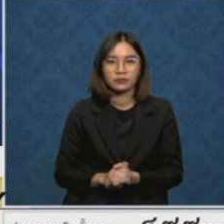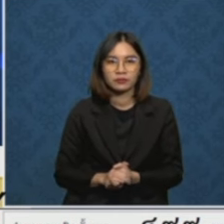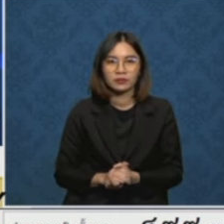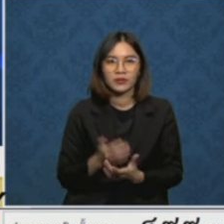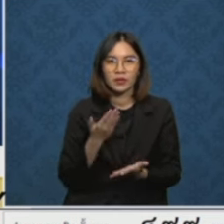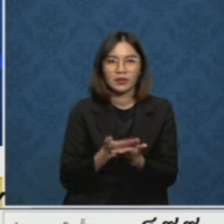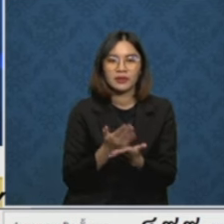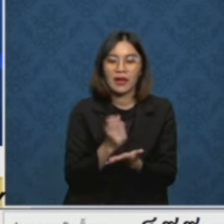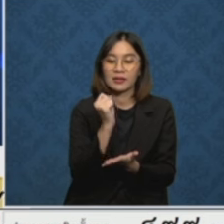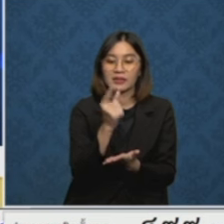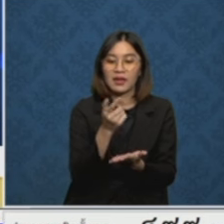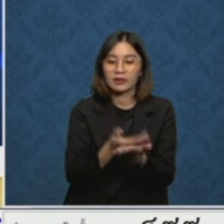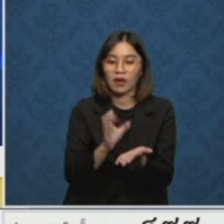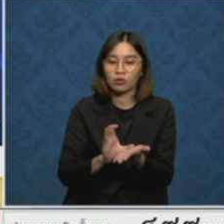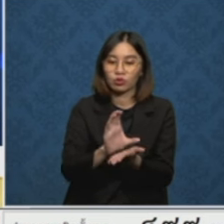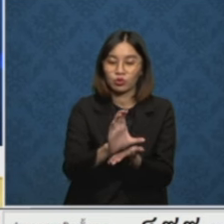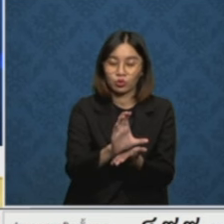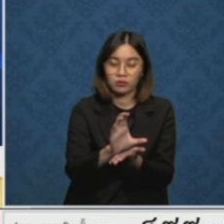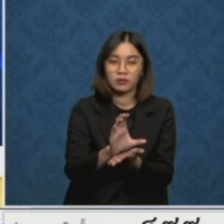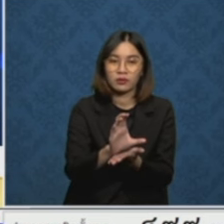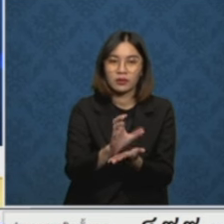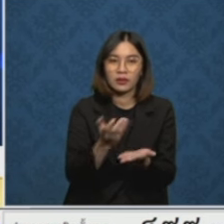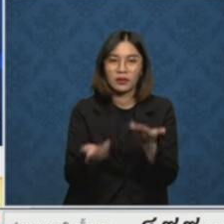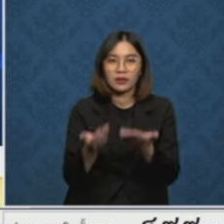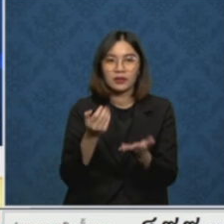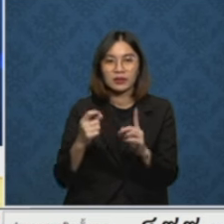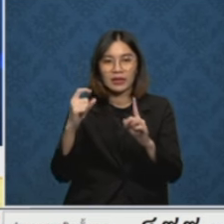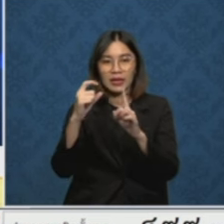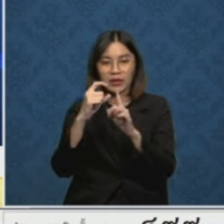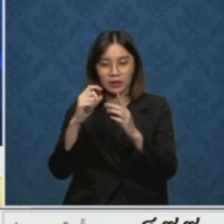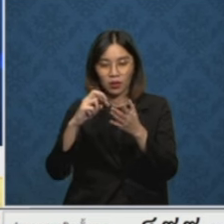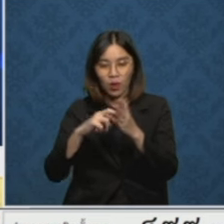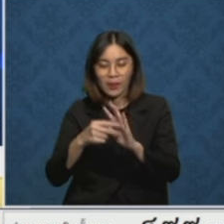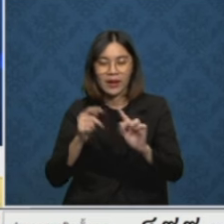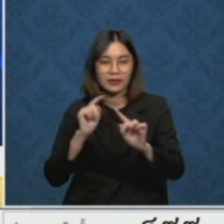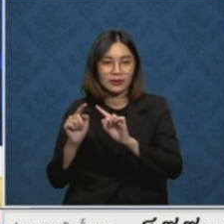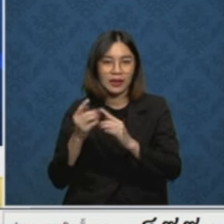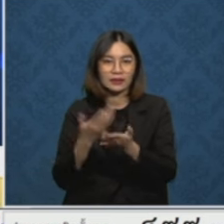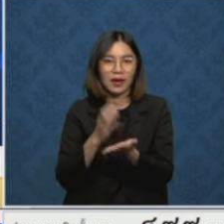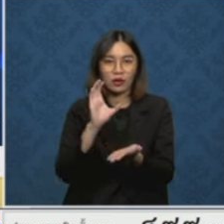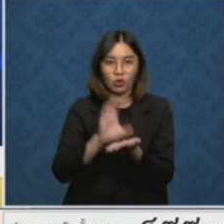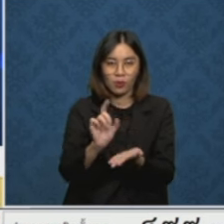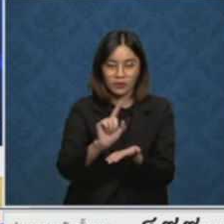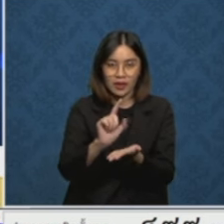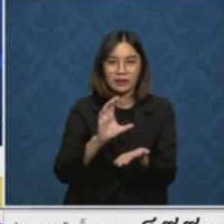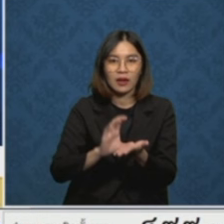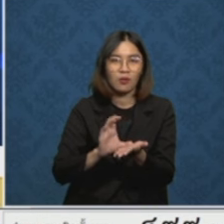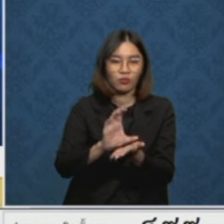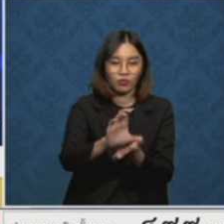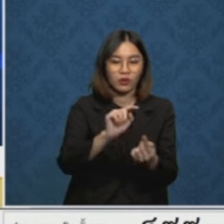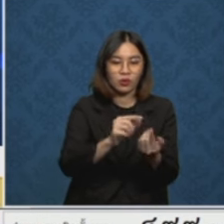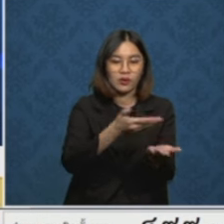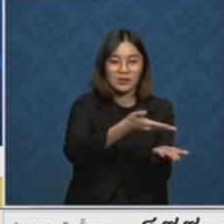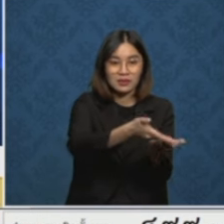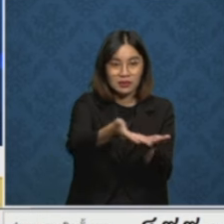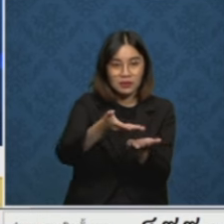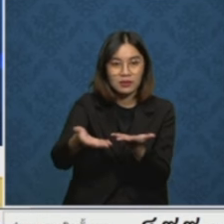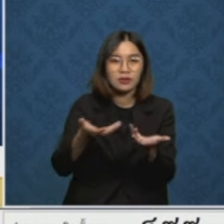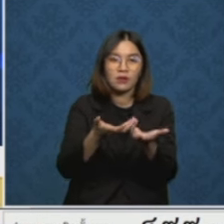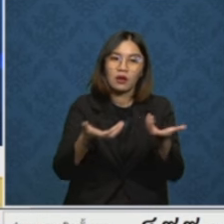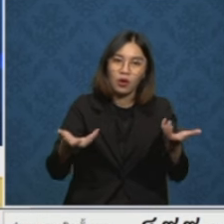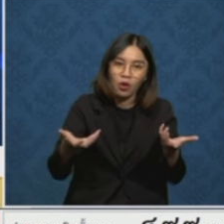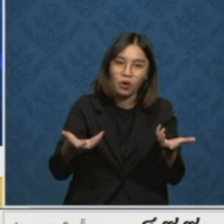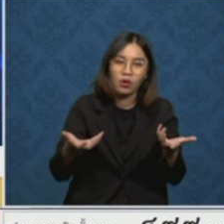รายจ่ายลงทุนตามความเข้าใจนะคะหรือว่าตามนิยามตามปกติที่ใช้ก็คืองบประมาณที่เอาไปใช้ในการซื้อสิ่งของ